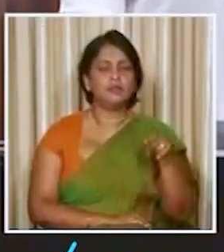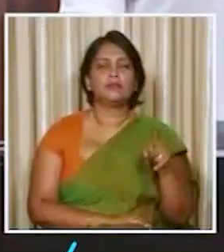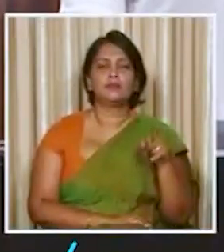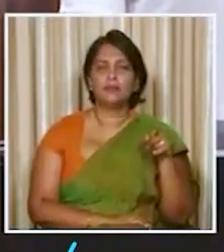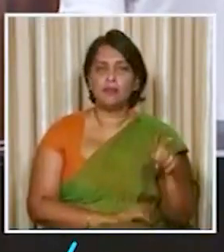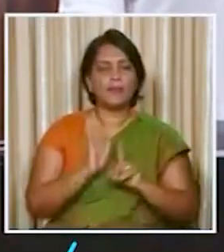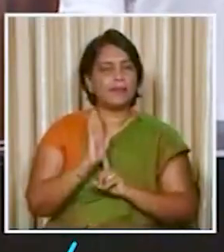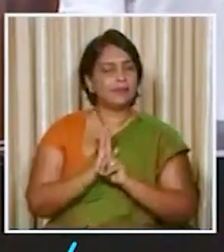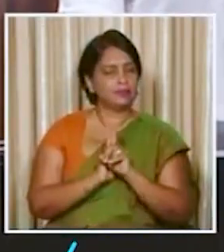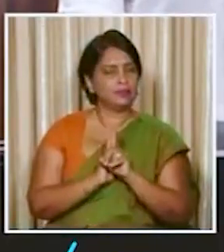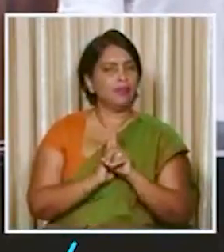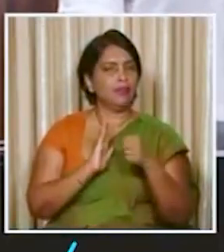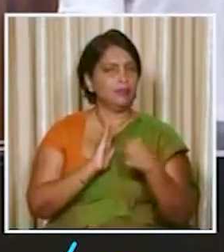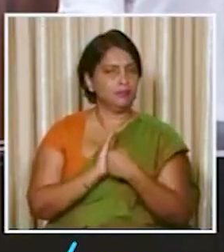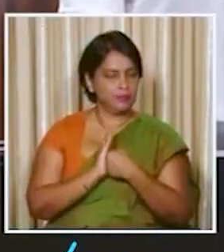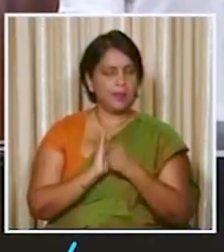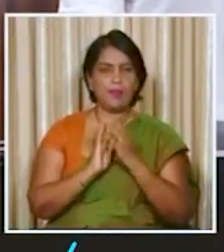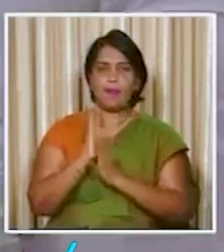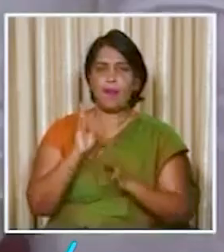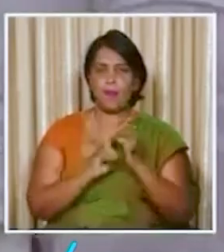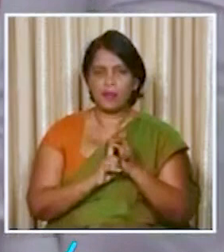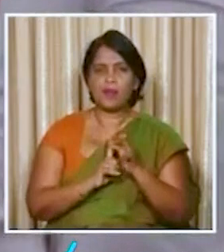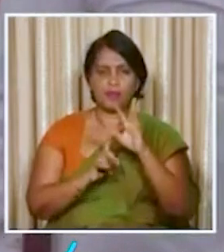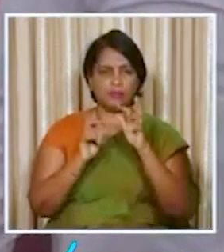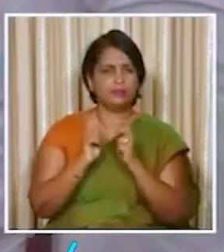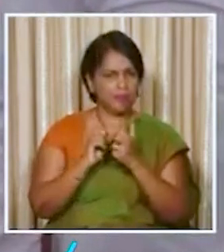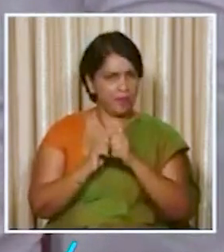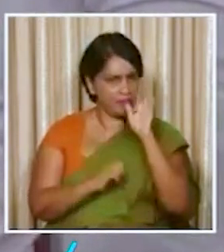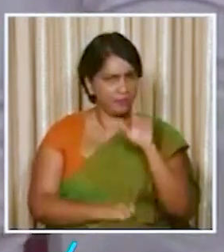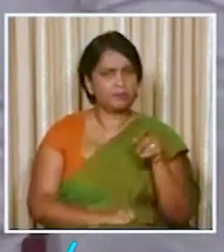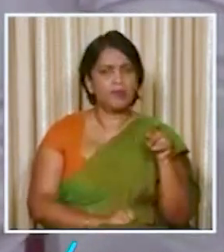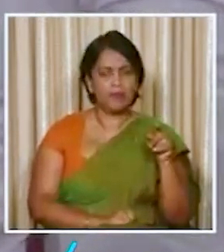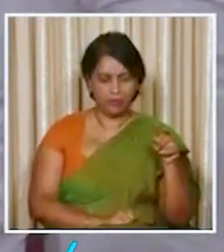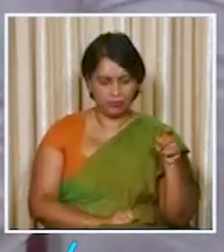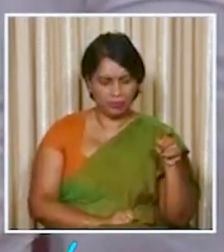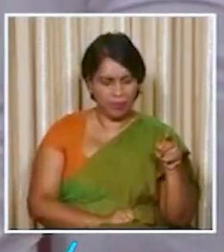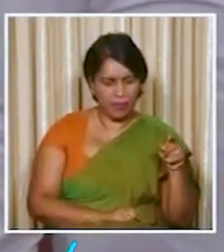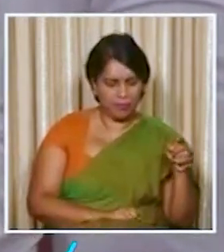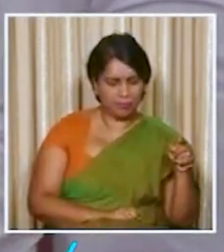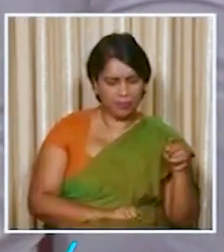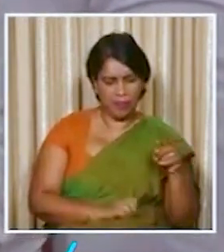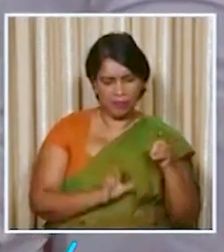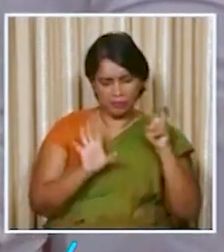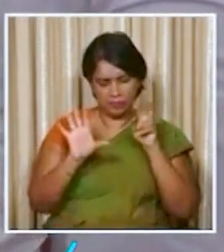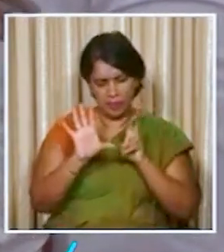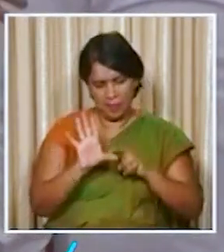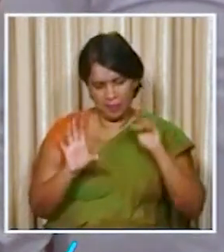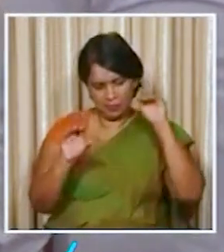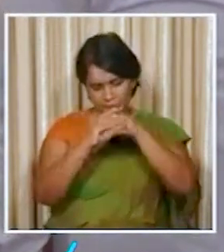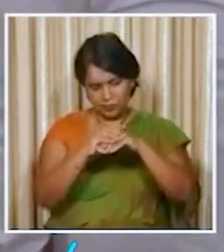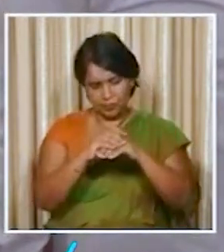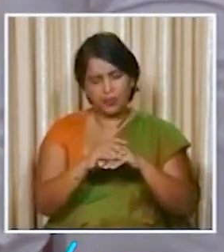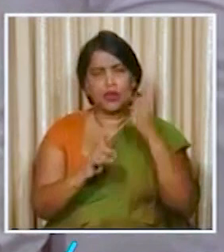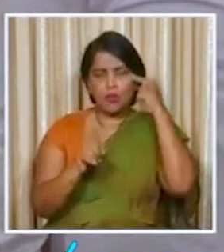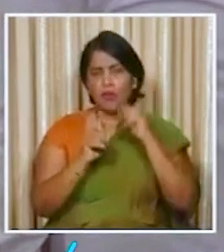මේ උතුරු උතුරු නැගෙනහිර මන්ත්‍රීවරුන්ට ගැටලුවක් තියෙනවා නම් ඒක ආසනයට ගිහිල්ලා ඒ පිළිබඳව ඉදිරිපත්